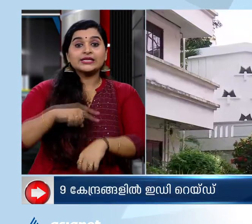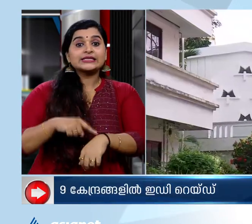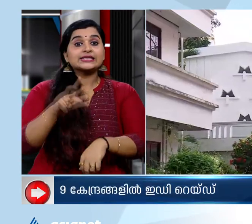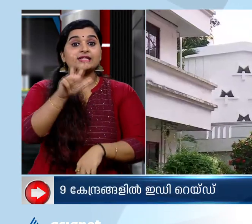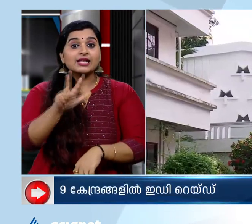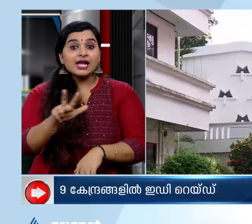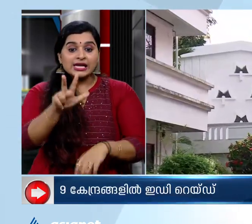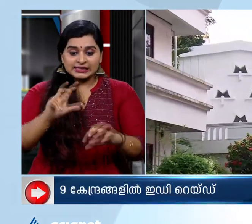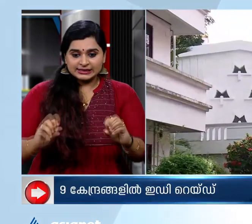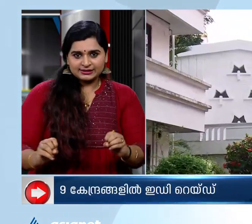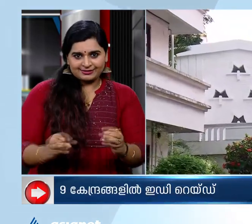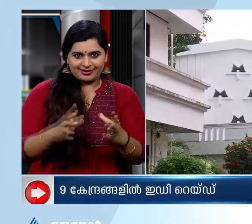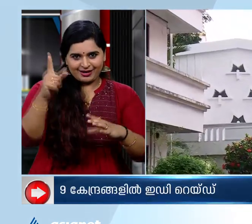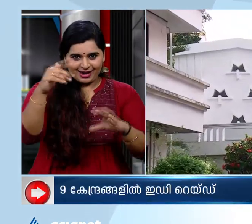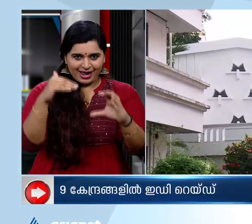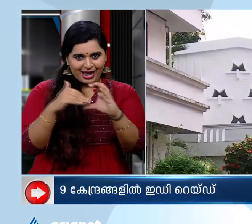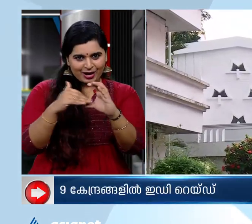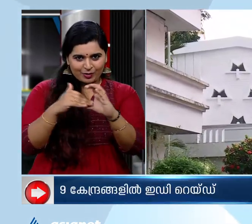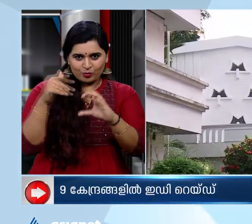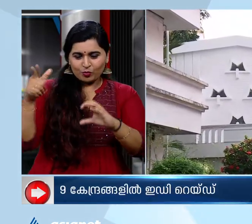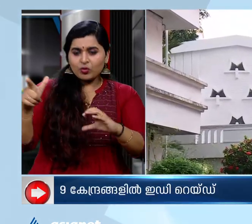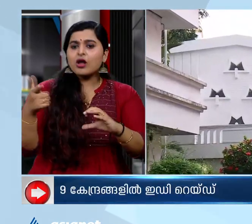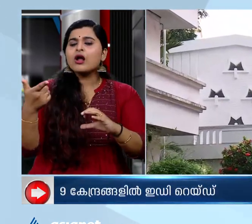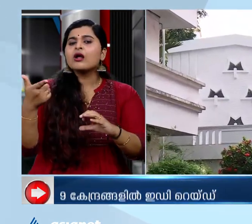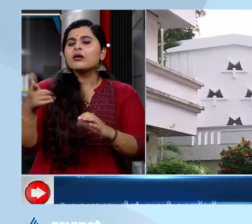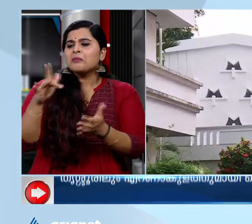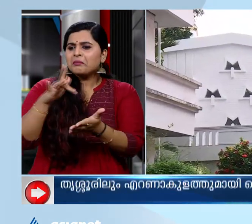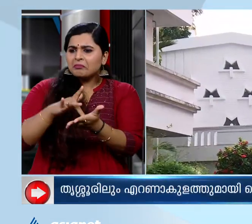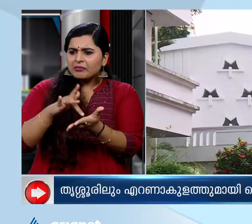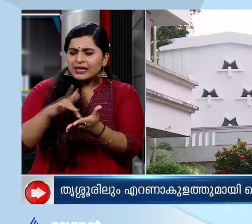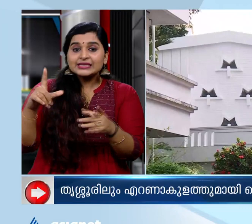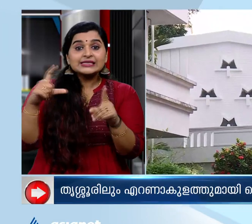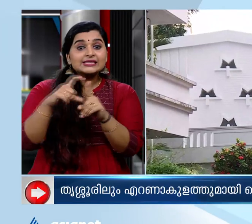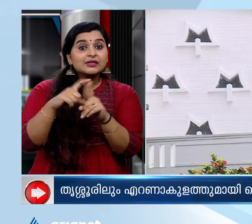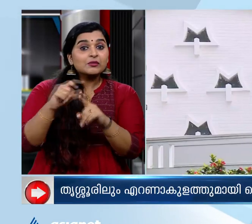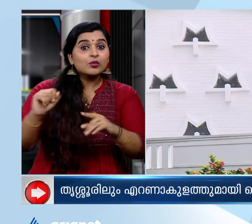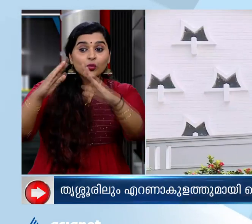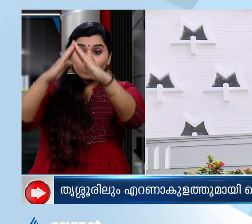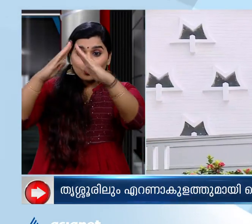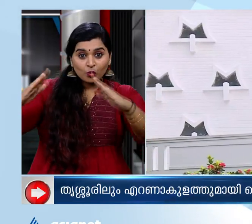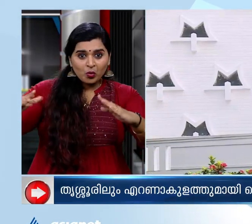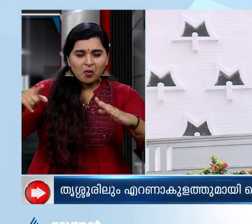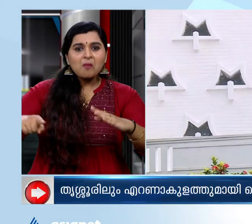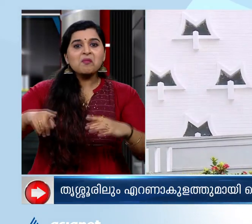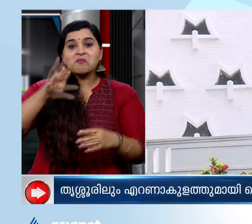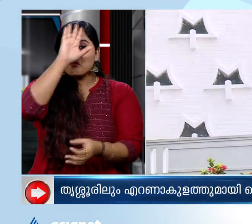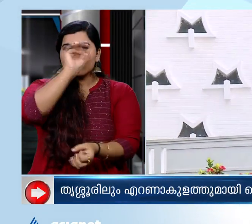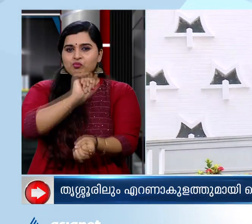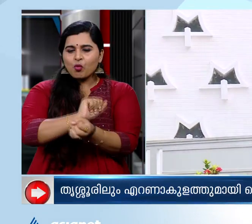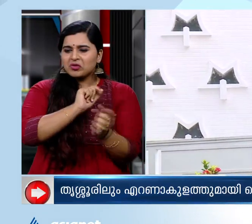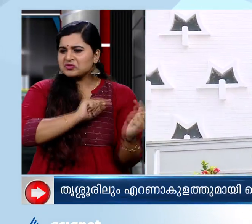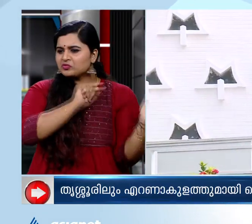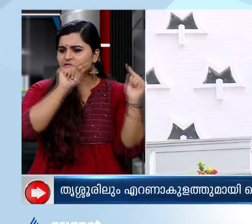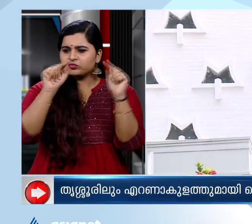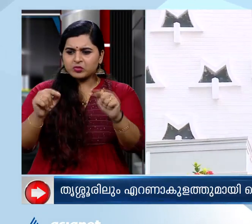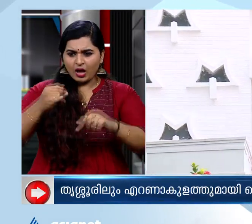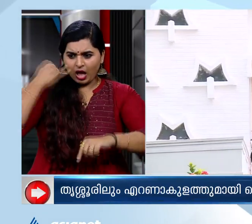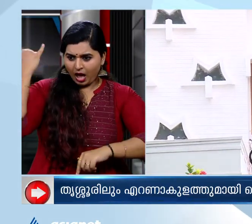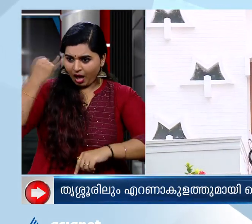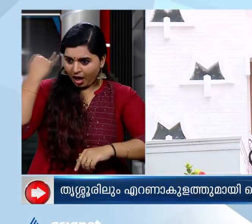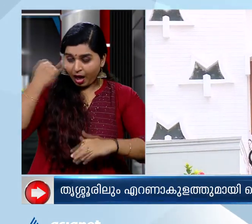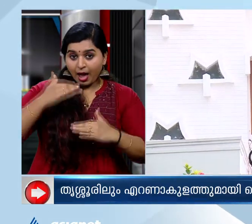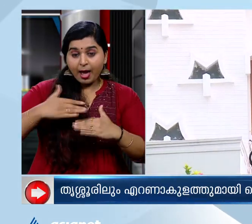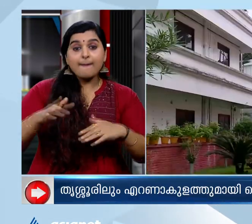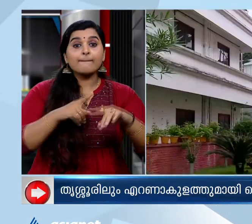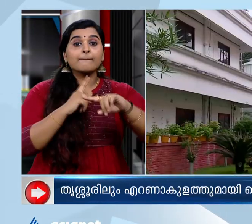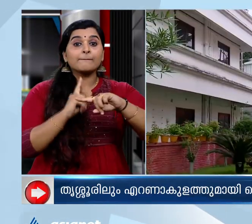ജംഗ്ഷനിലുള്ള ദീപക്കിന്റെ വീട്ടിൽ ഇ ഡി ഉദ്യോഗസ്ഥർ പരിശോധന നടത്തുന്നത്. ആ പരിശോധന ഇപ്പോഴും തുടരുകയാണ്. ഇതോടൊപ്പമാണ് തൃശൂർ ജില്ലയിലുള്ള